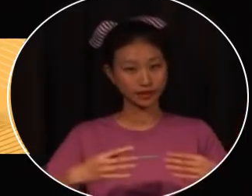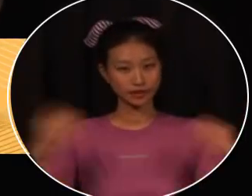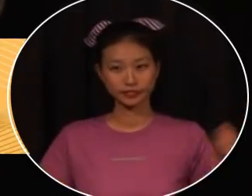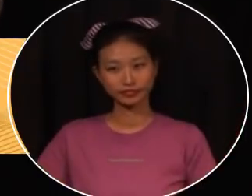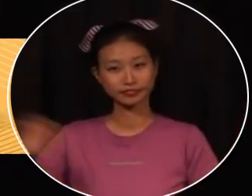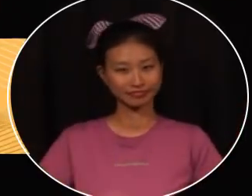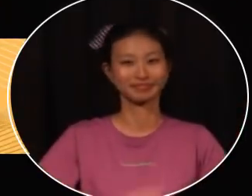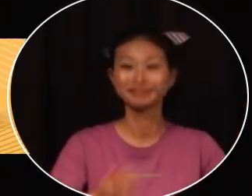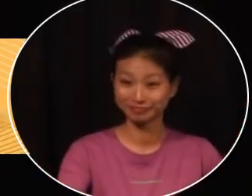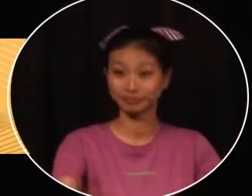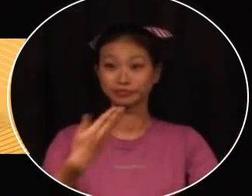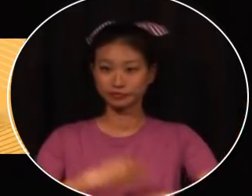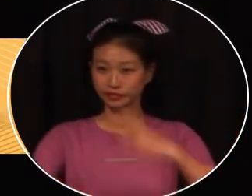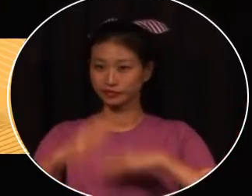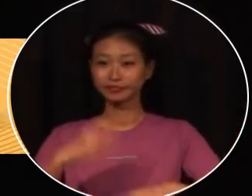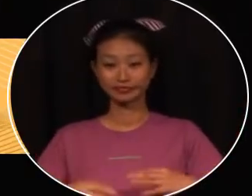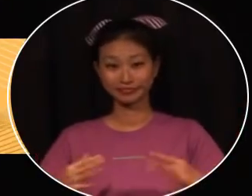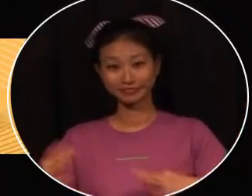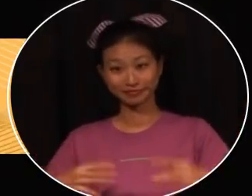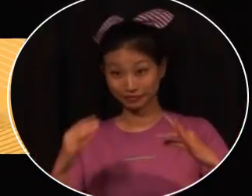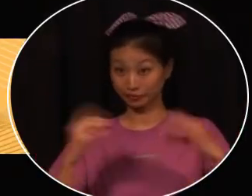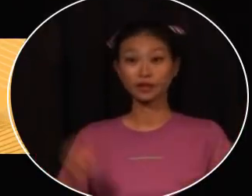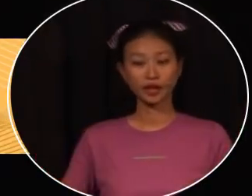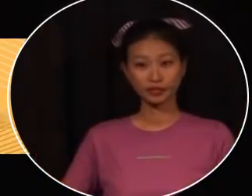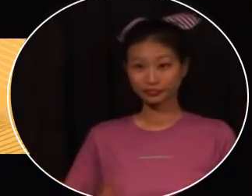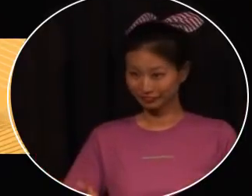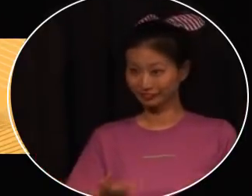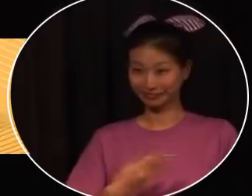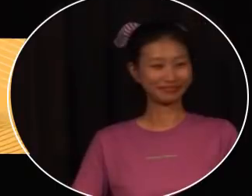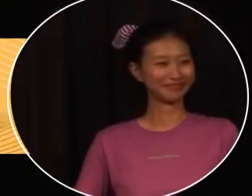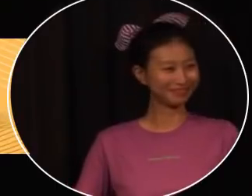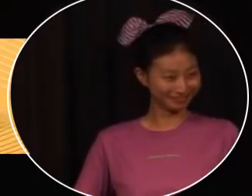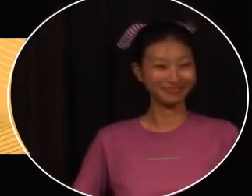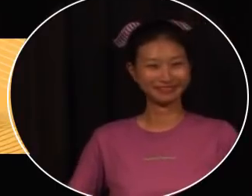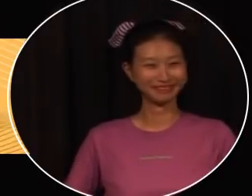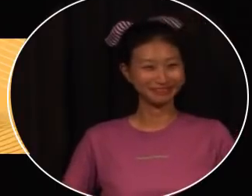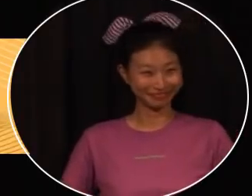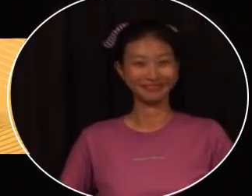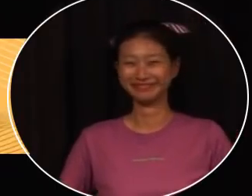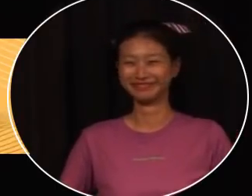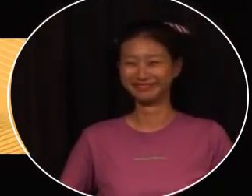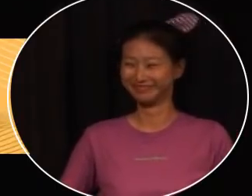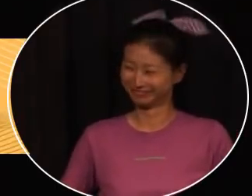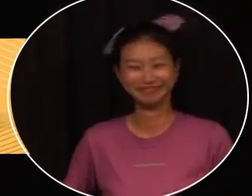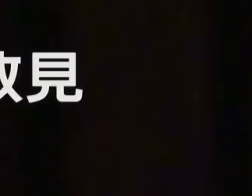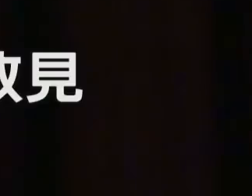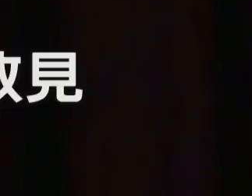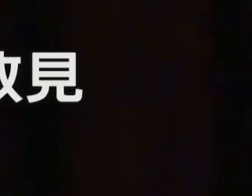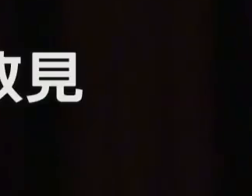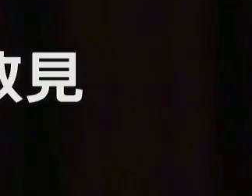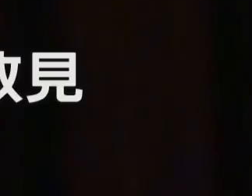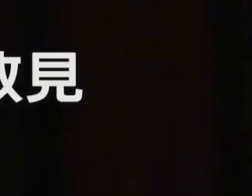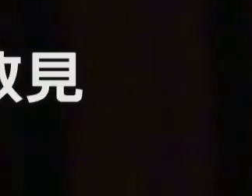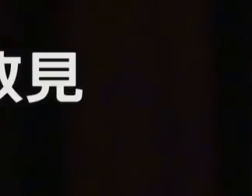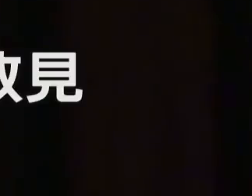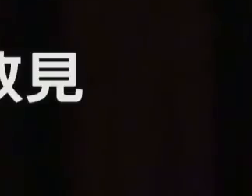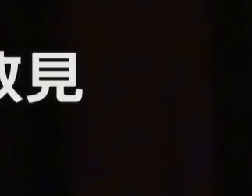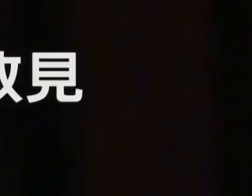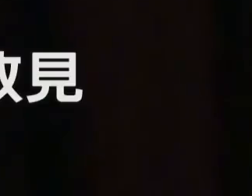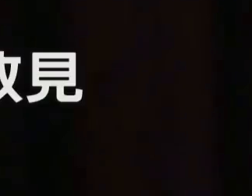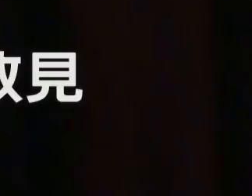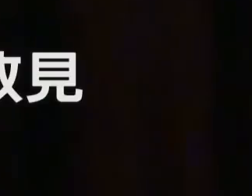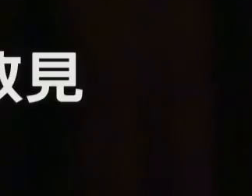美国都不会分开了。所以这就是以上我的三样不同的政见，也希望大家能够多多支持。 好，我们谢